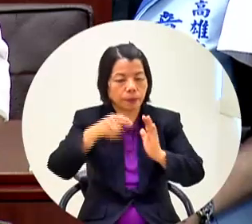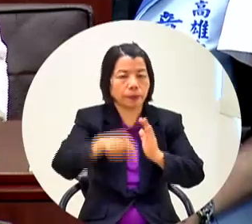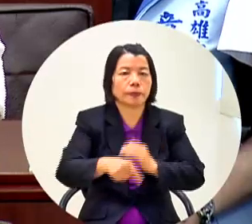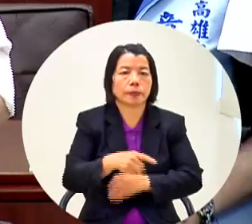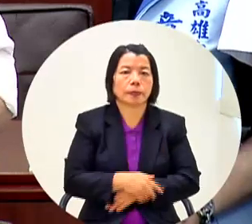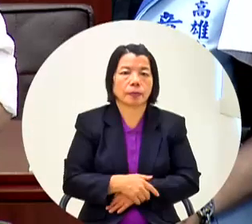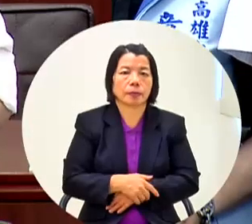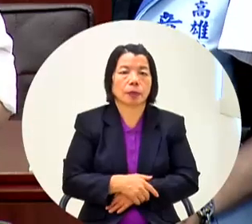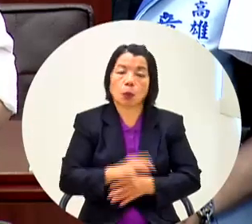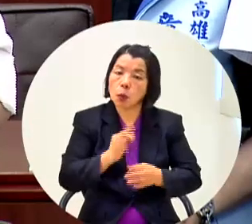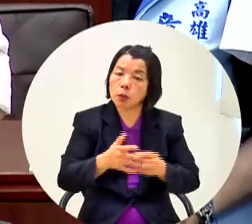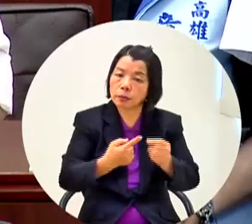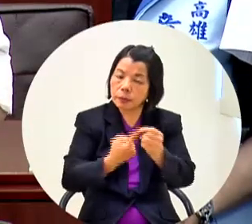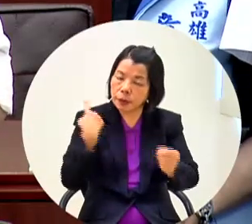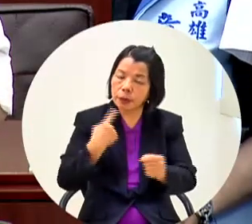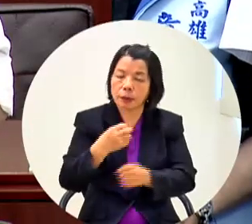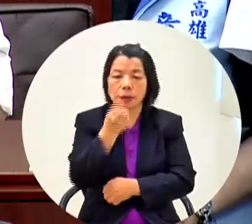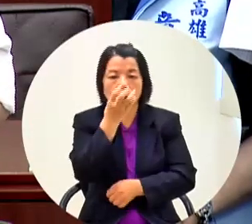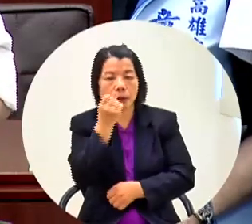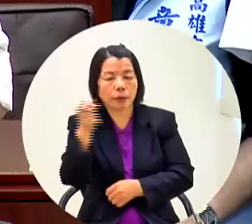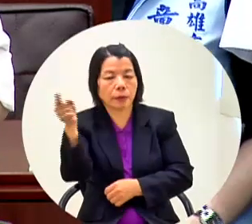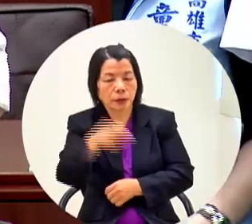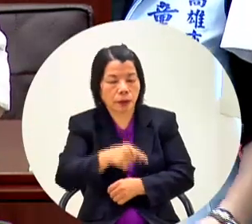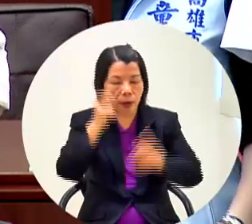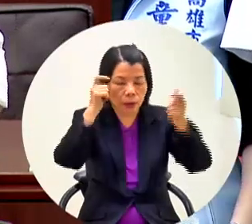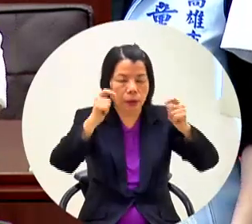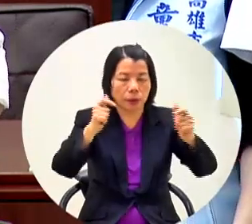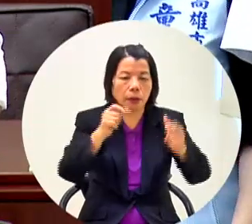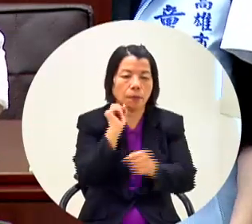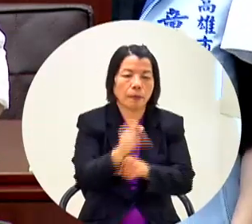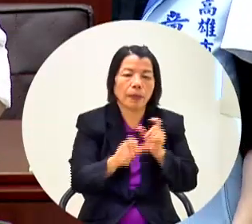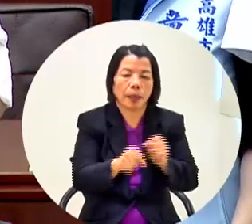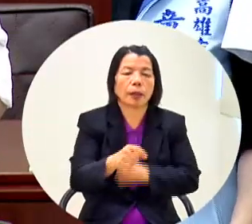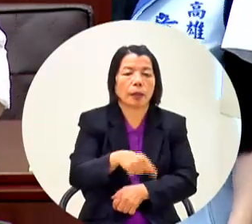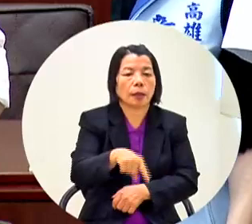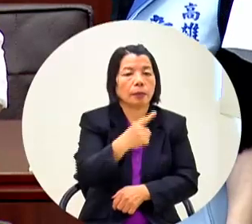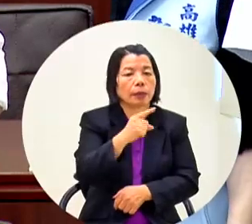年香港人在高雄买房子买了131栋，